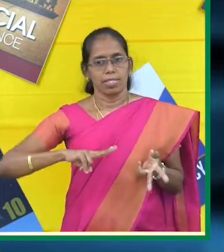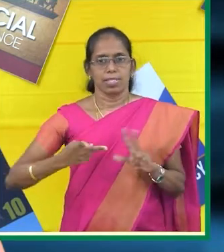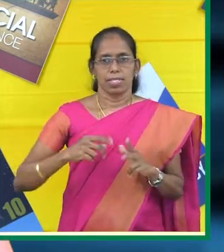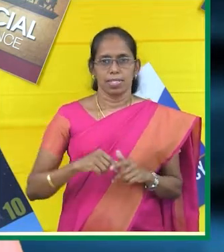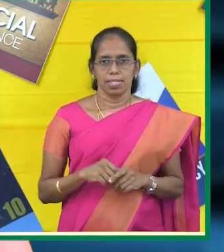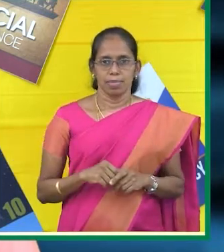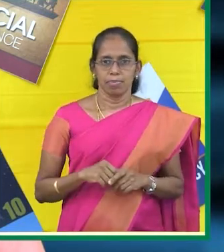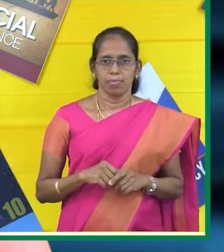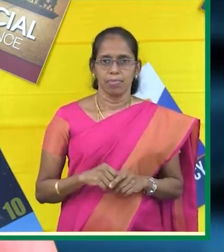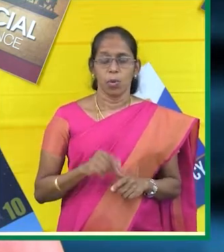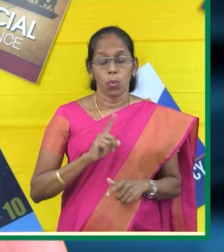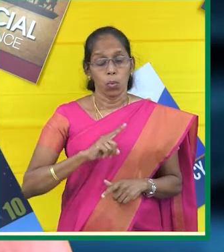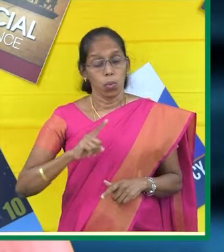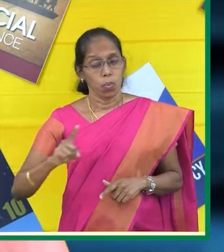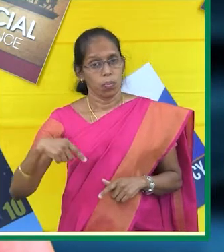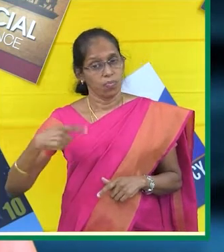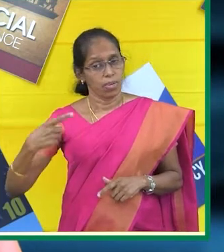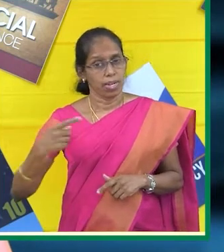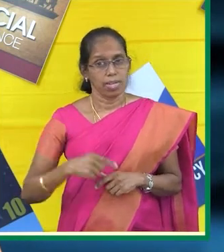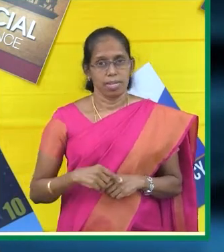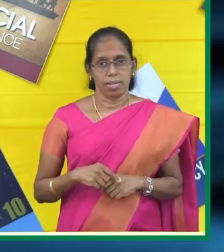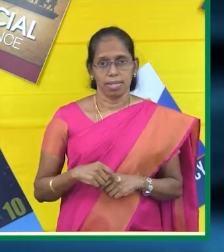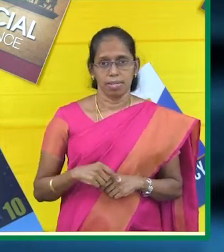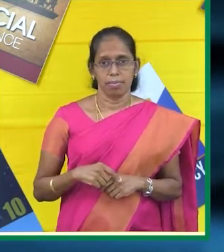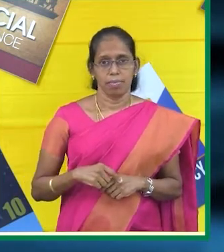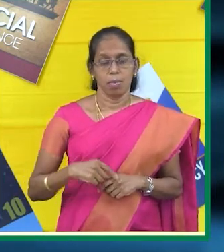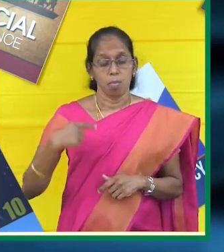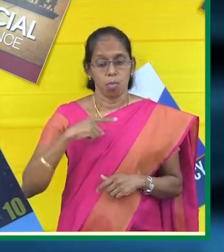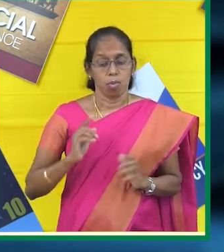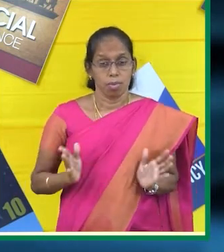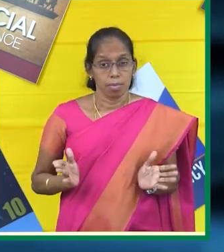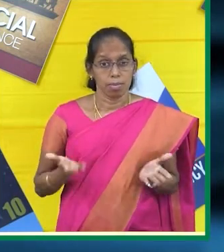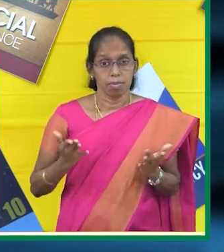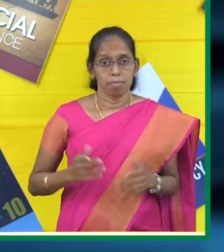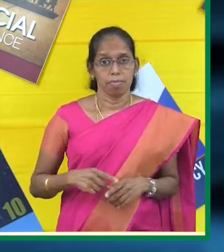முறை மாறியிருக்கிறது. ஒரு ஒரு நாளும் காலையில் எழுந்திருக்கிற பொழுதிலிருந்து